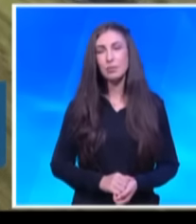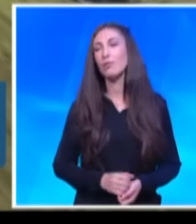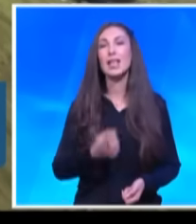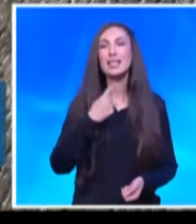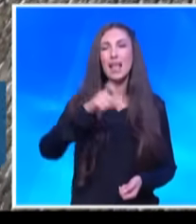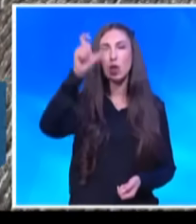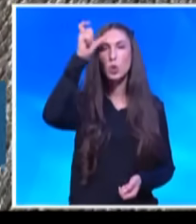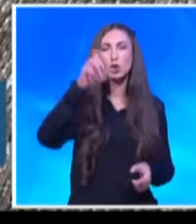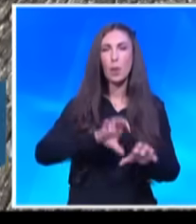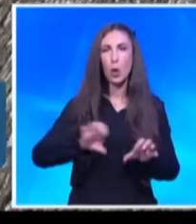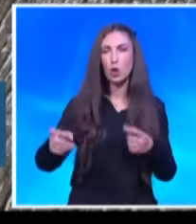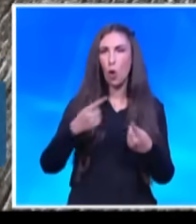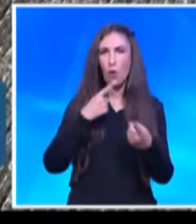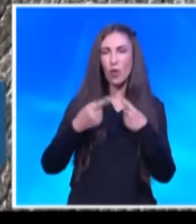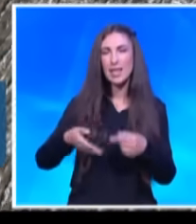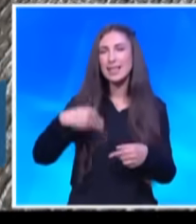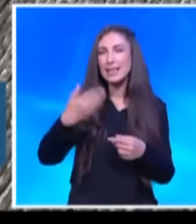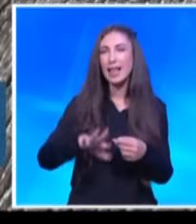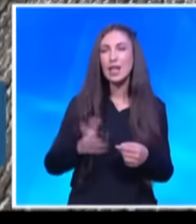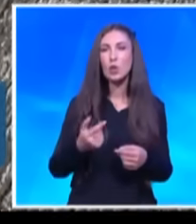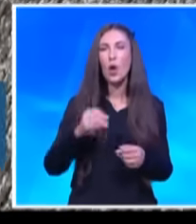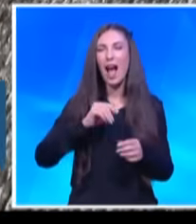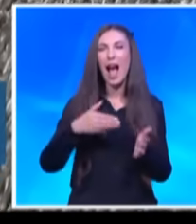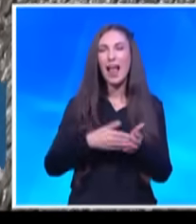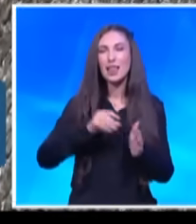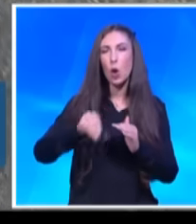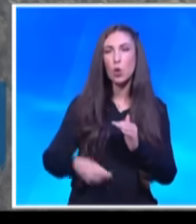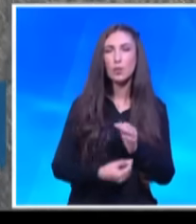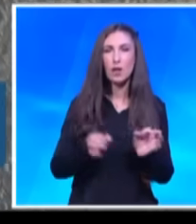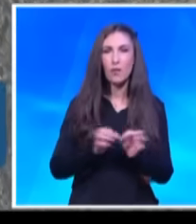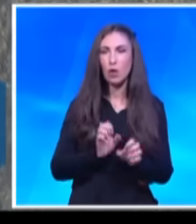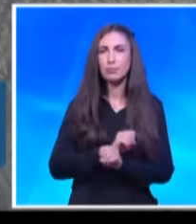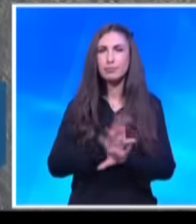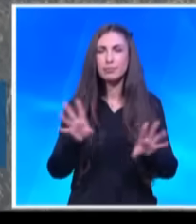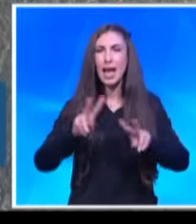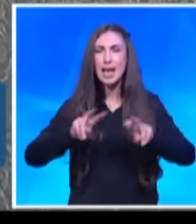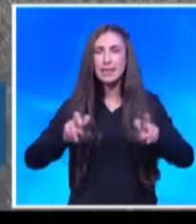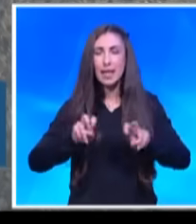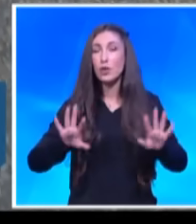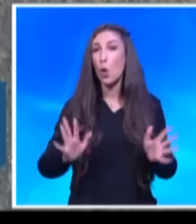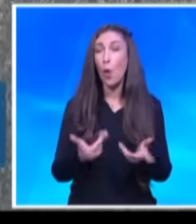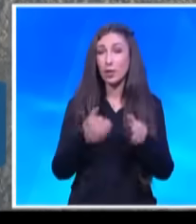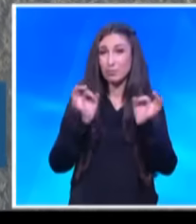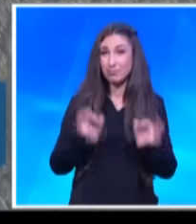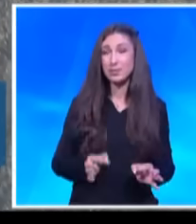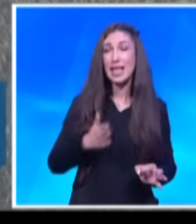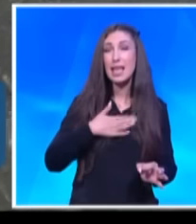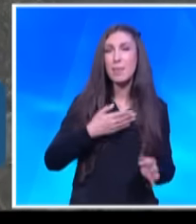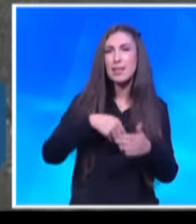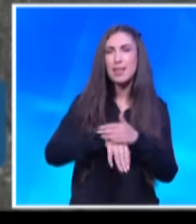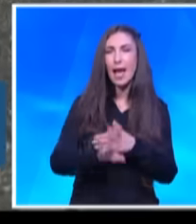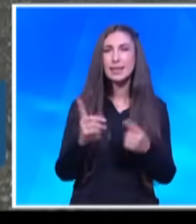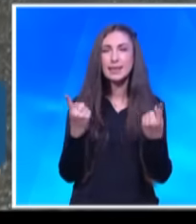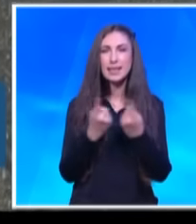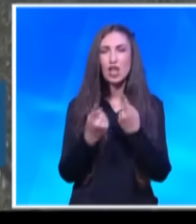За Турски поток се заговори отново, след като от Антикорупционния фонд разпространиха разследване, в което се твърди, че е имало тайни